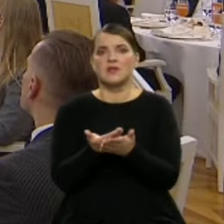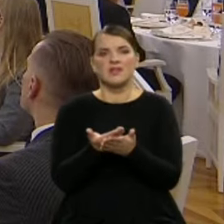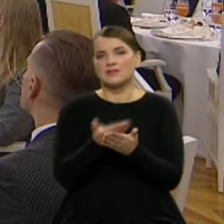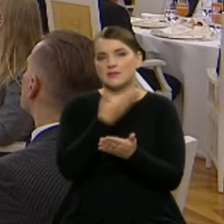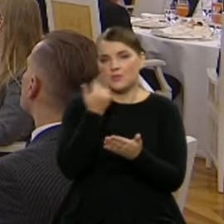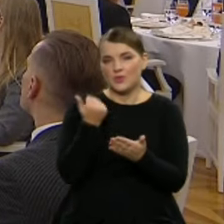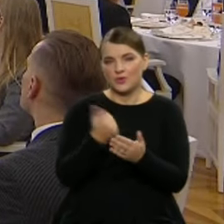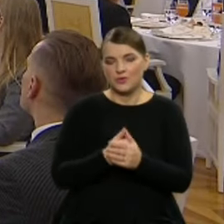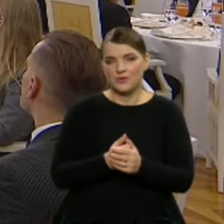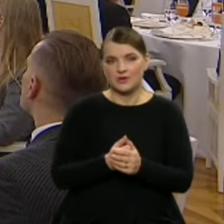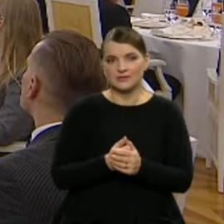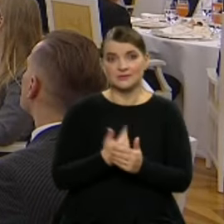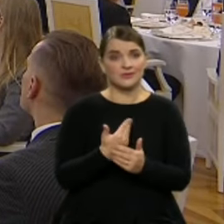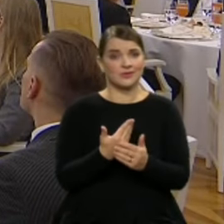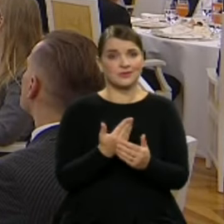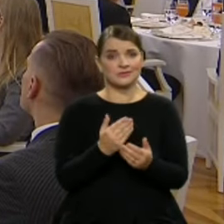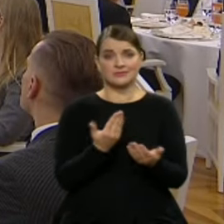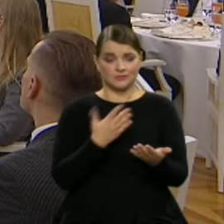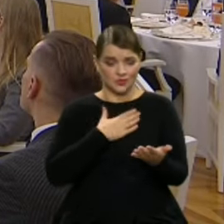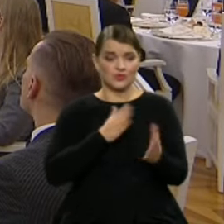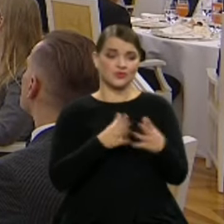Taip tiesiog mūsų šeima ištiko.